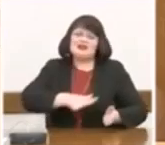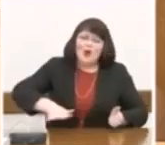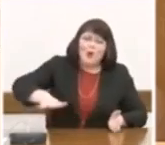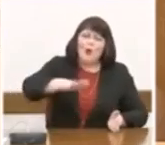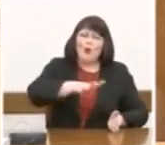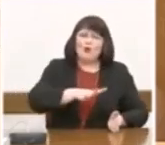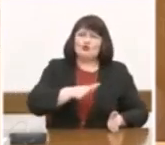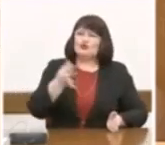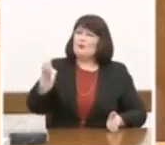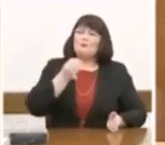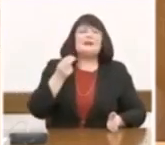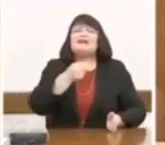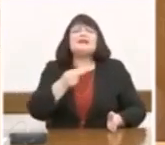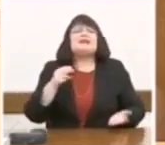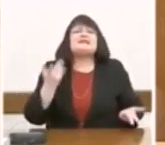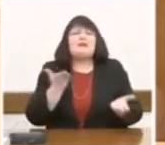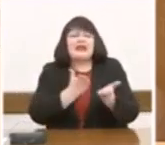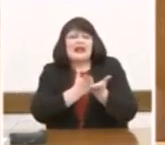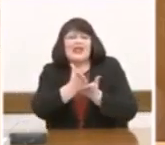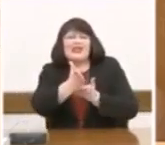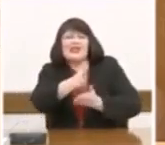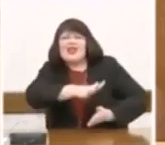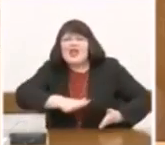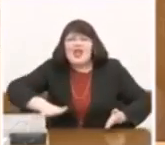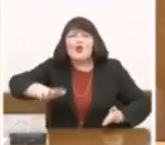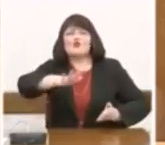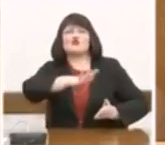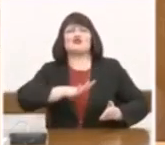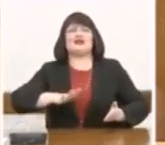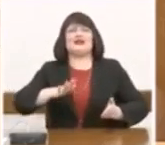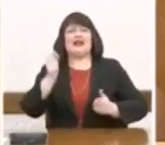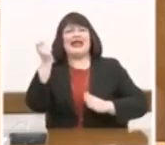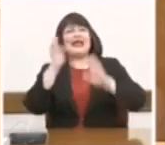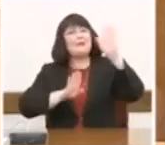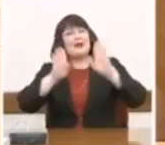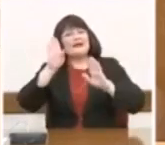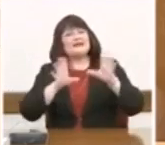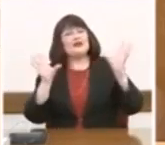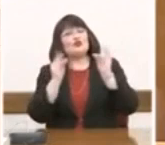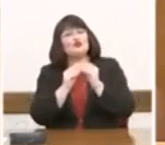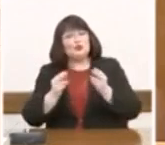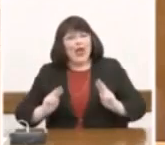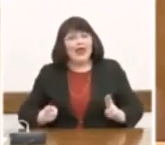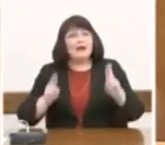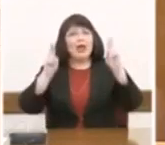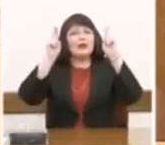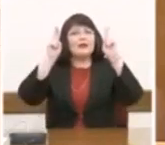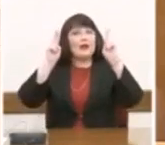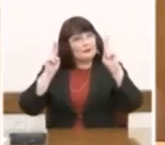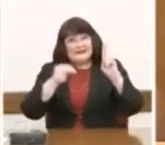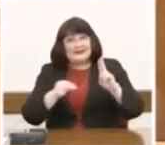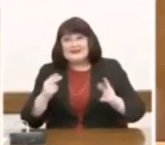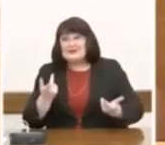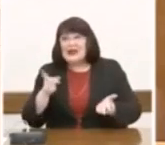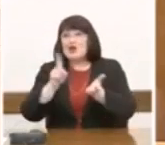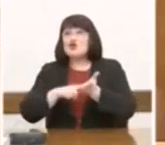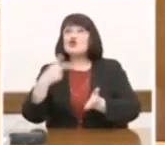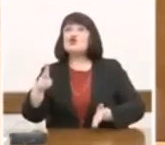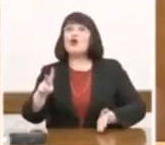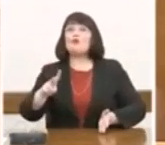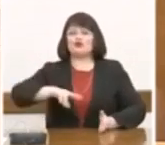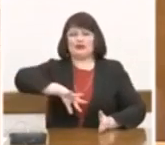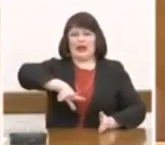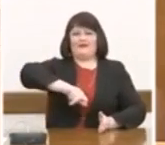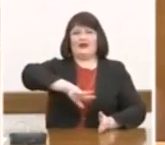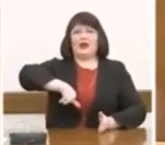τι σημαίνει δικαιοσύνη παντού στο χρηματιστήριο ενέργειας που καθιερώθηκε με νόμο σας και καταληστεύει